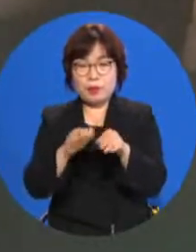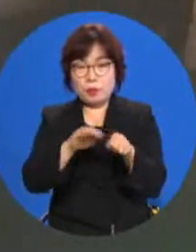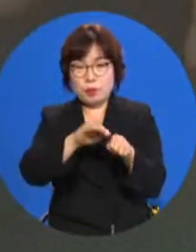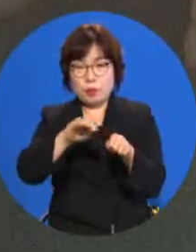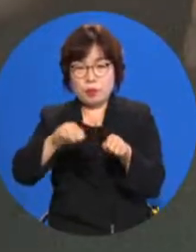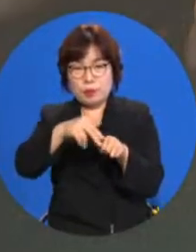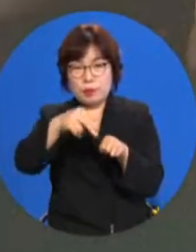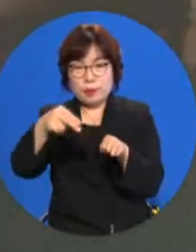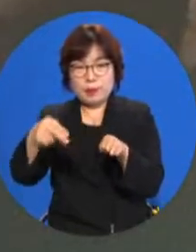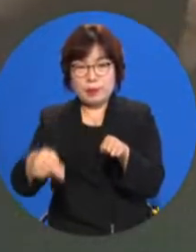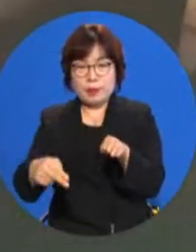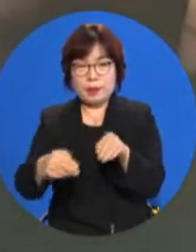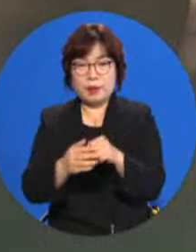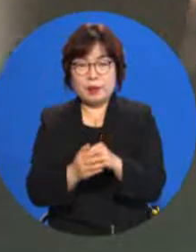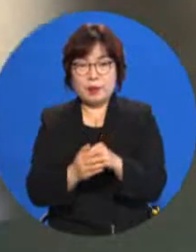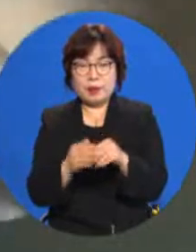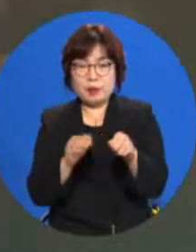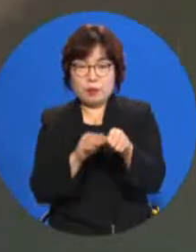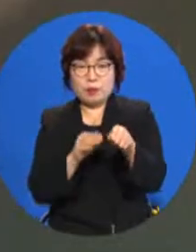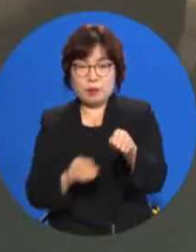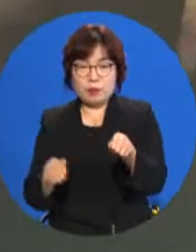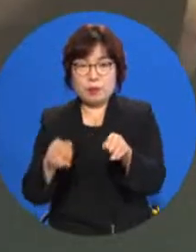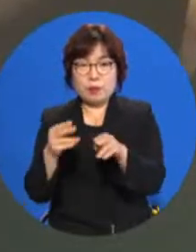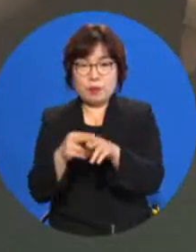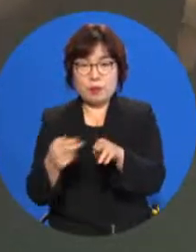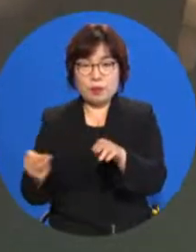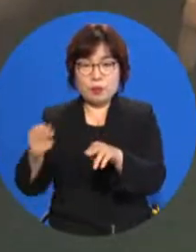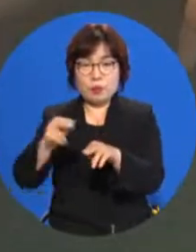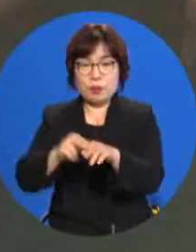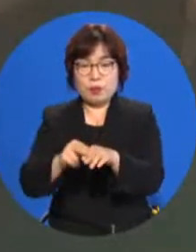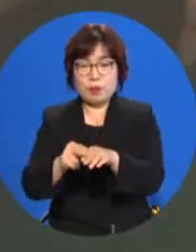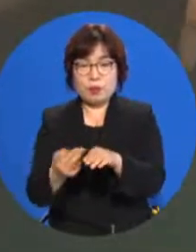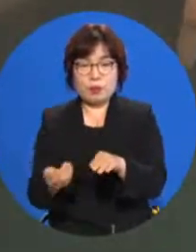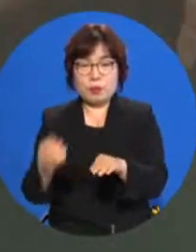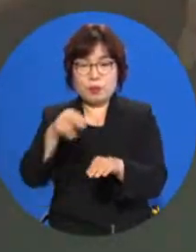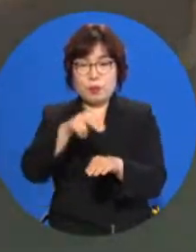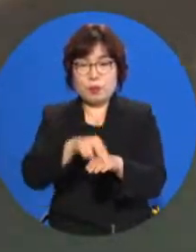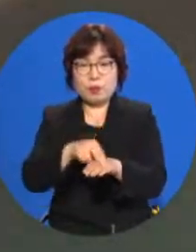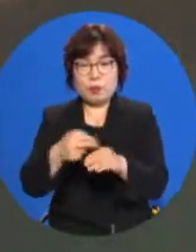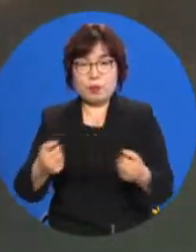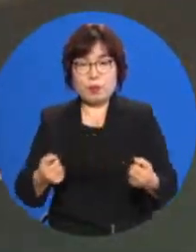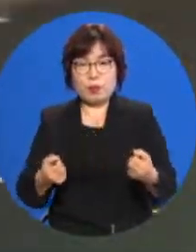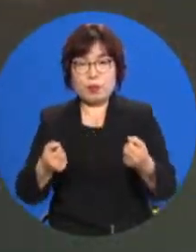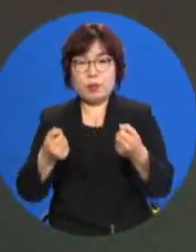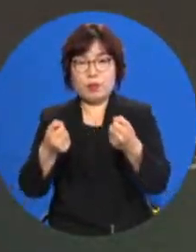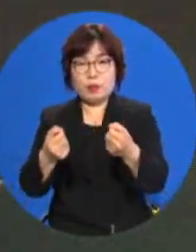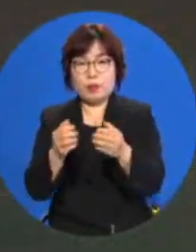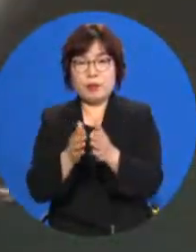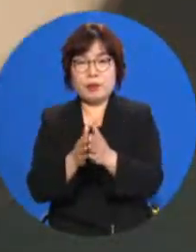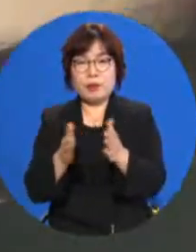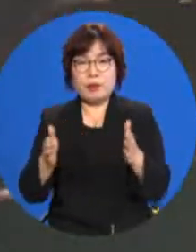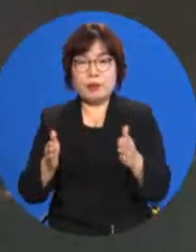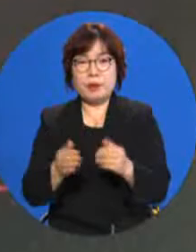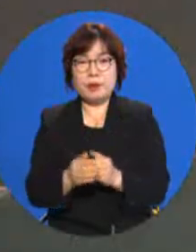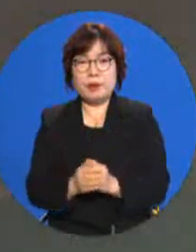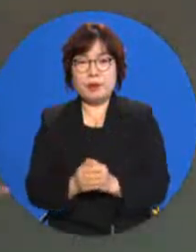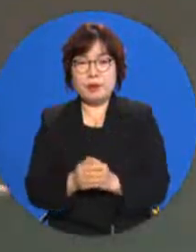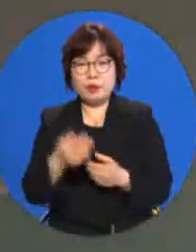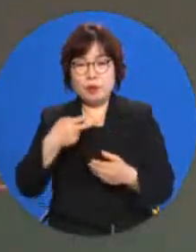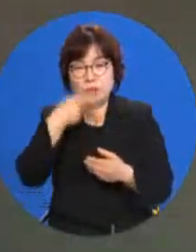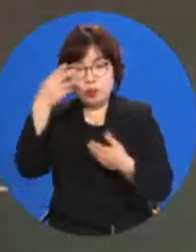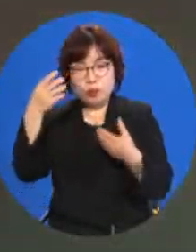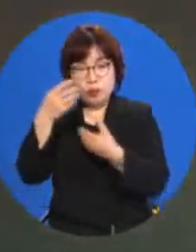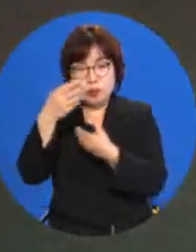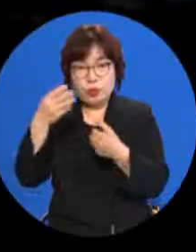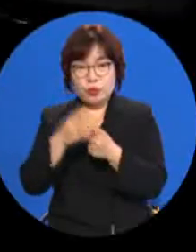어온 전자가 밖으로 나간 사이 김모씨가 뒷좌석으로 올라타 운전석으로 이동해 차를 몰기 시작합니다 술에 취한